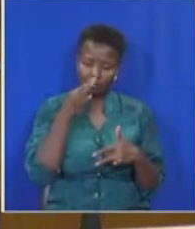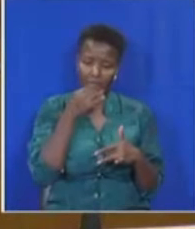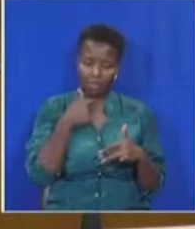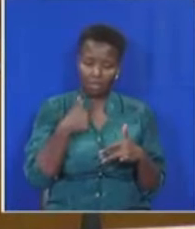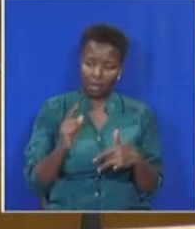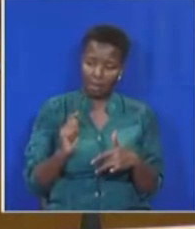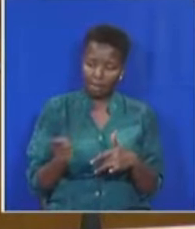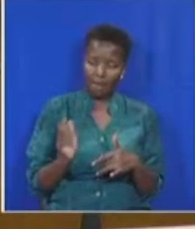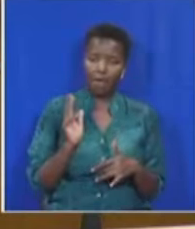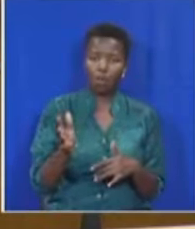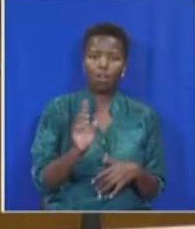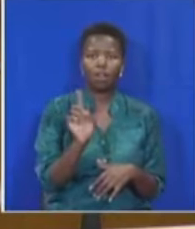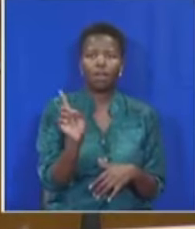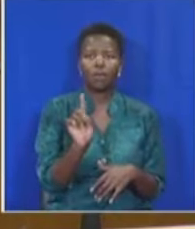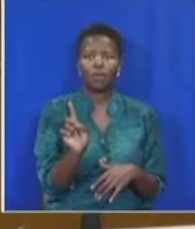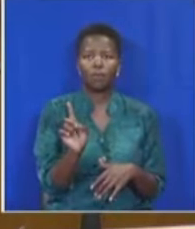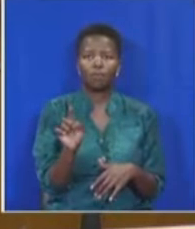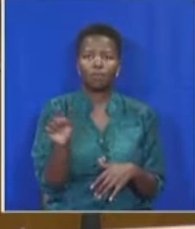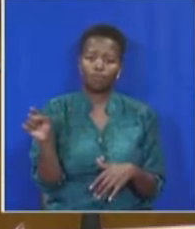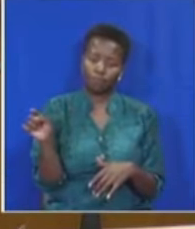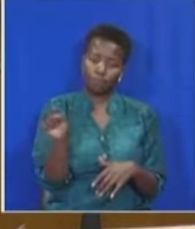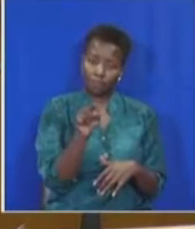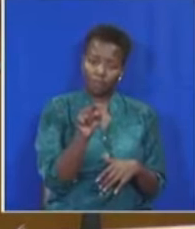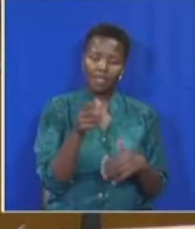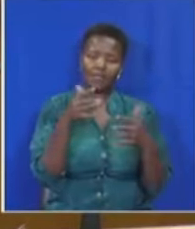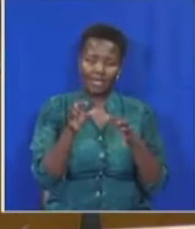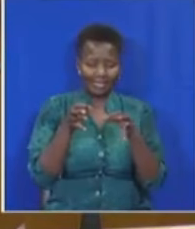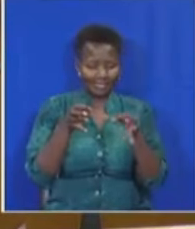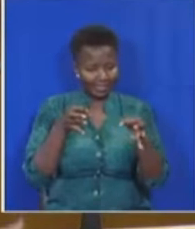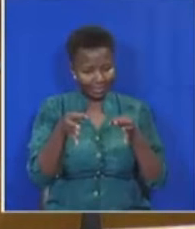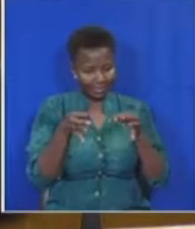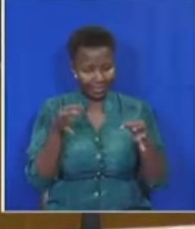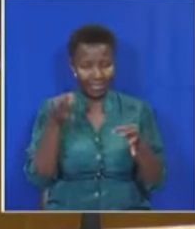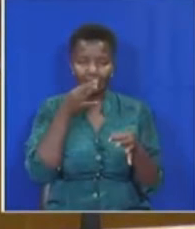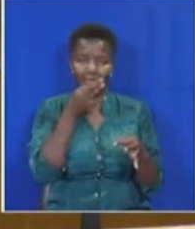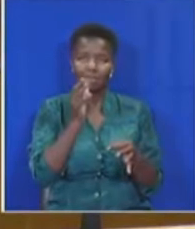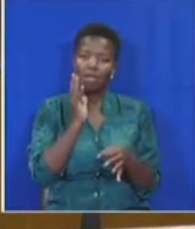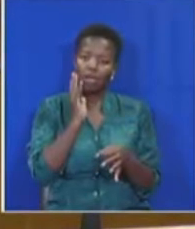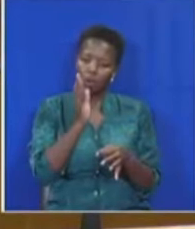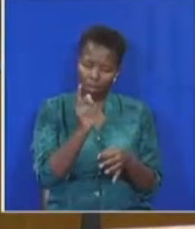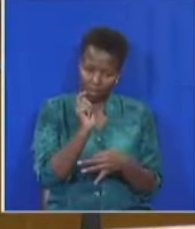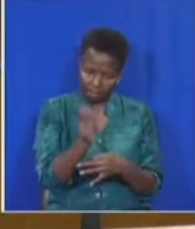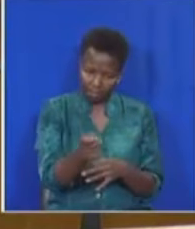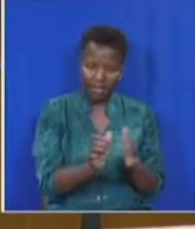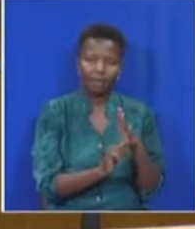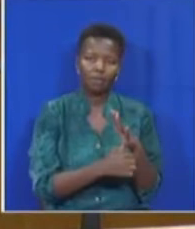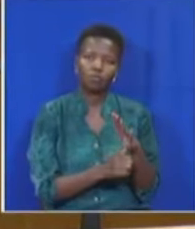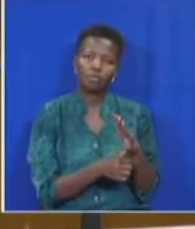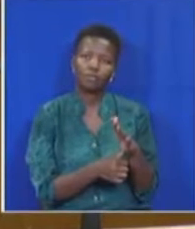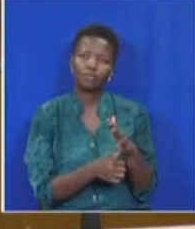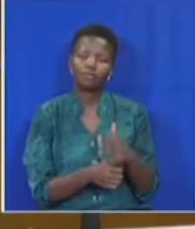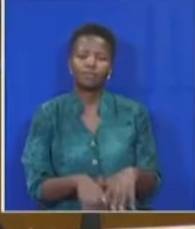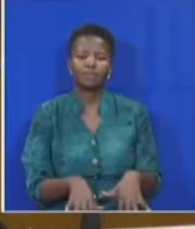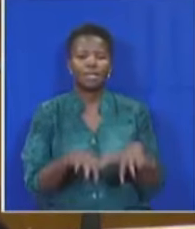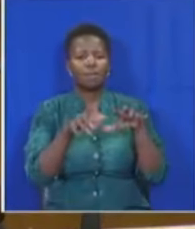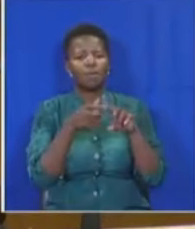abantu abazukuhlawulwa bantu bakonombandlana bantu bakuthula mahashe